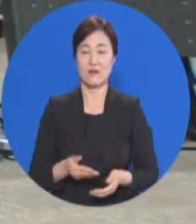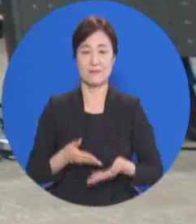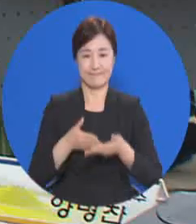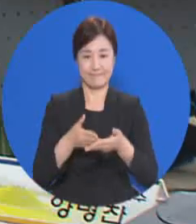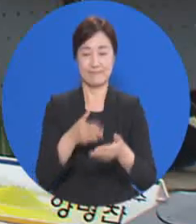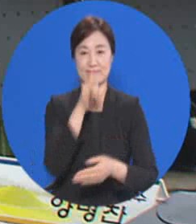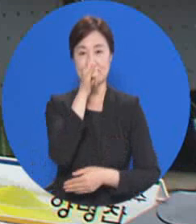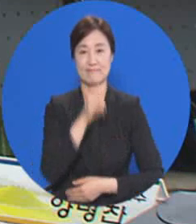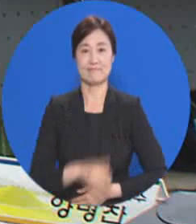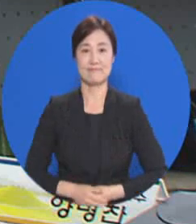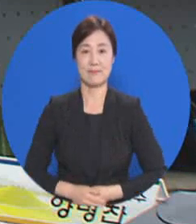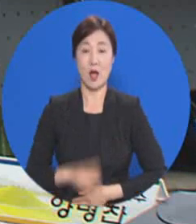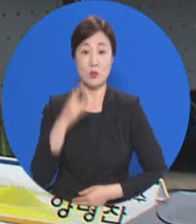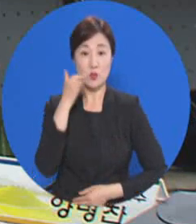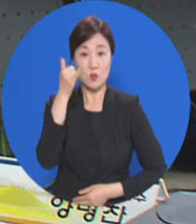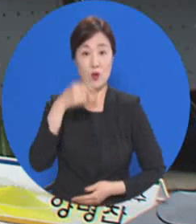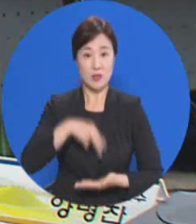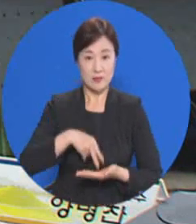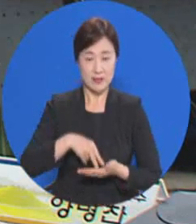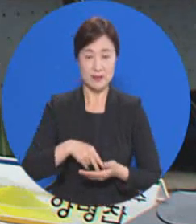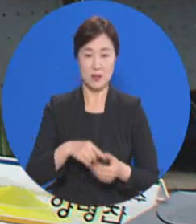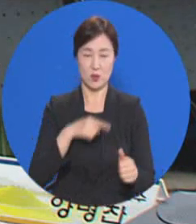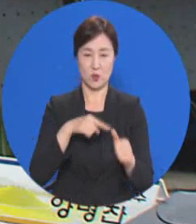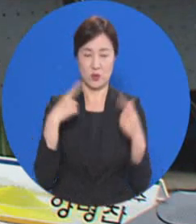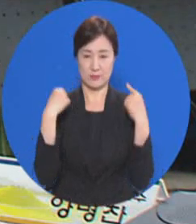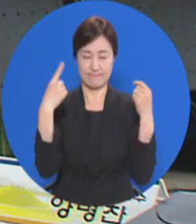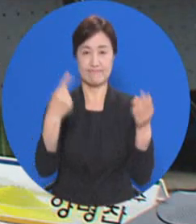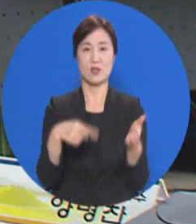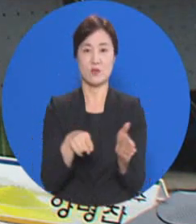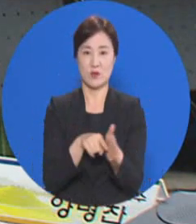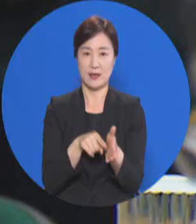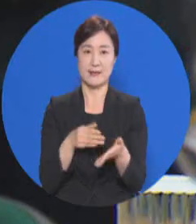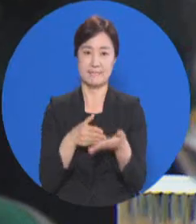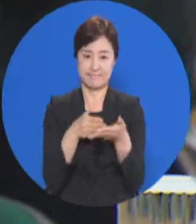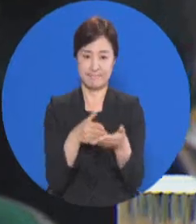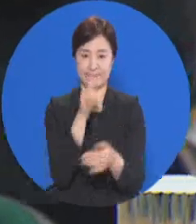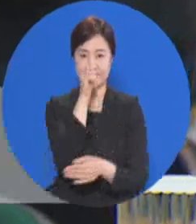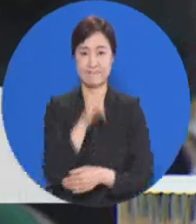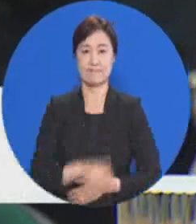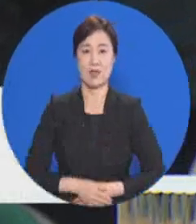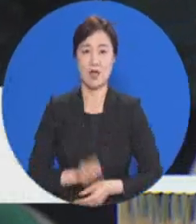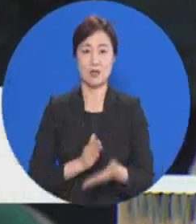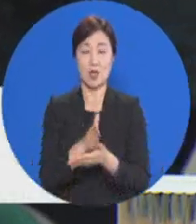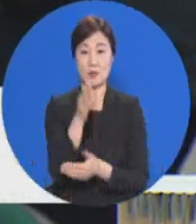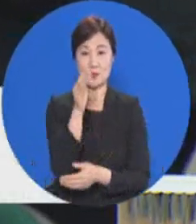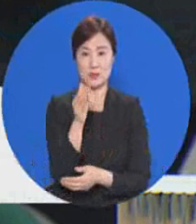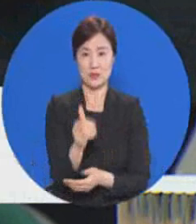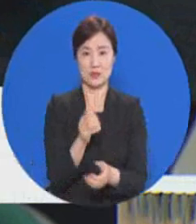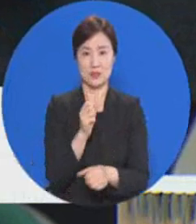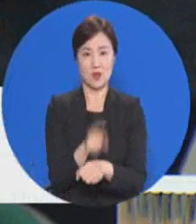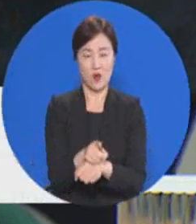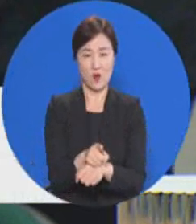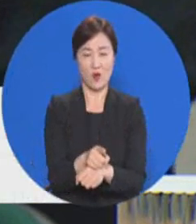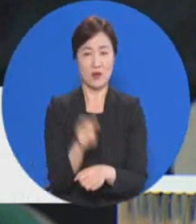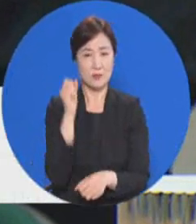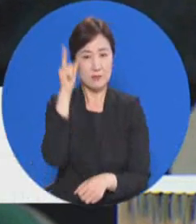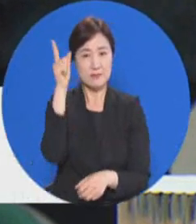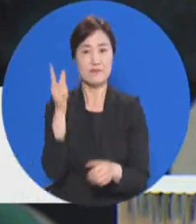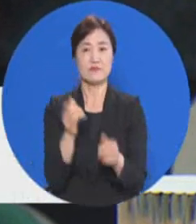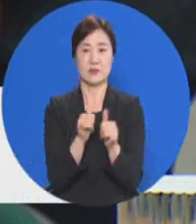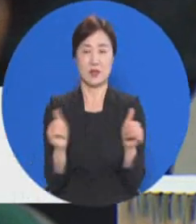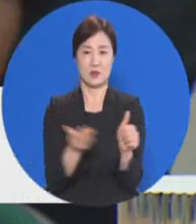나왔습니다. 학부모들은 교육의 지속성을 위한 제언을 전문성 있는 인재를 키워주실 수